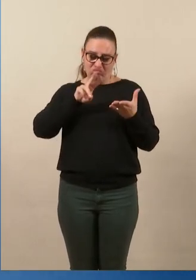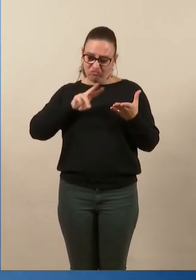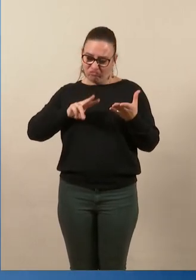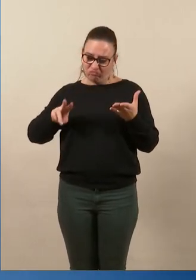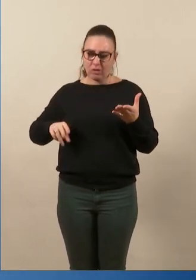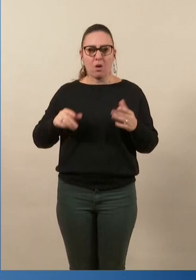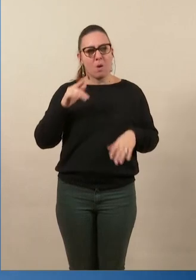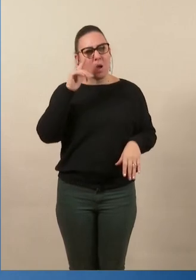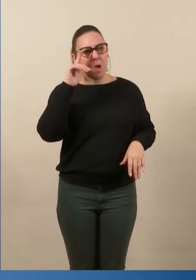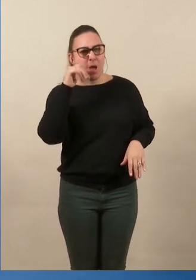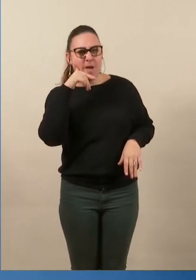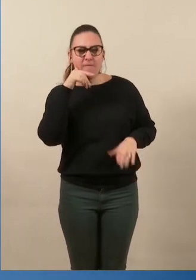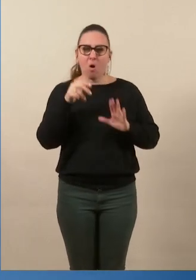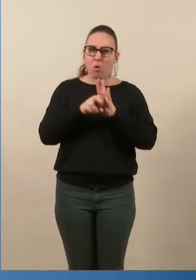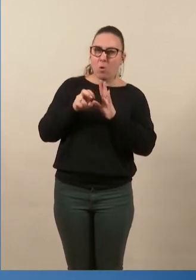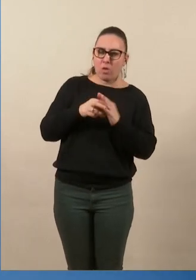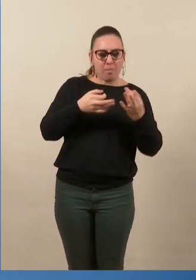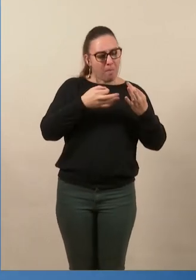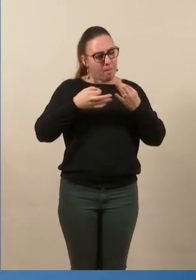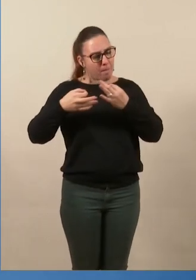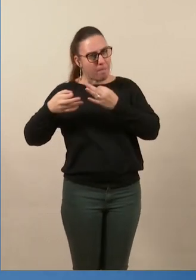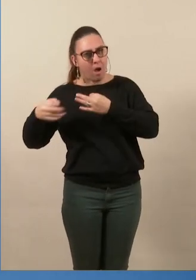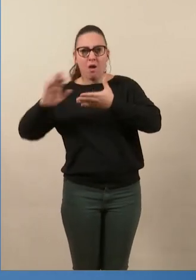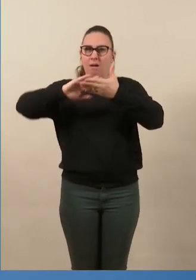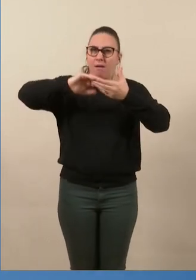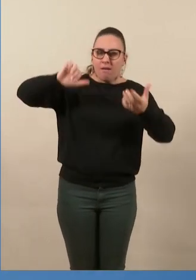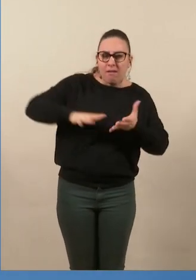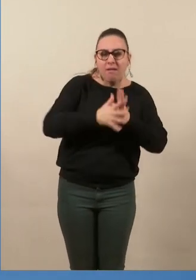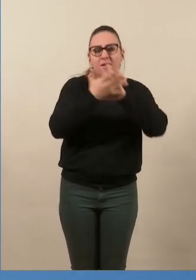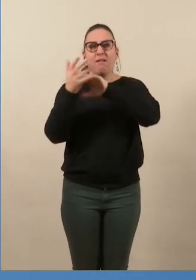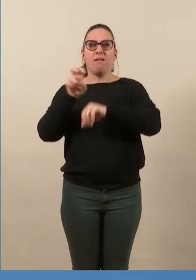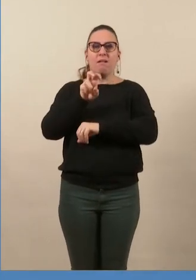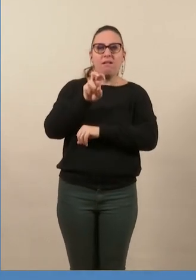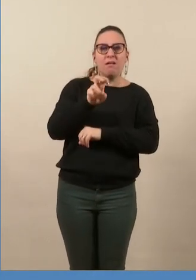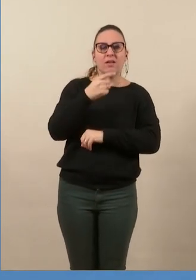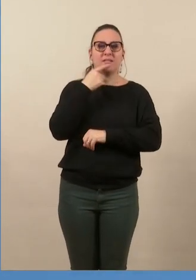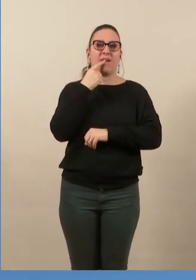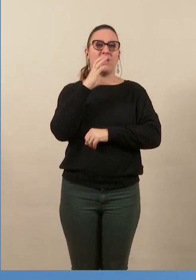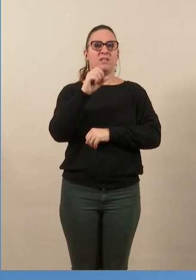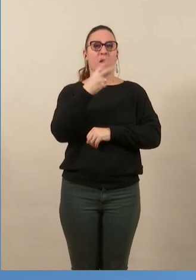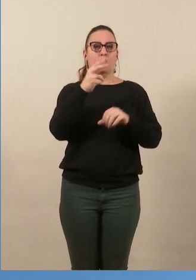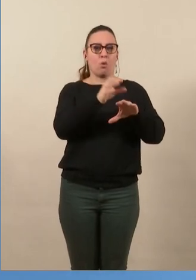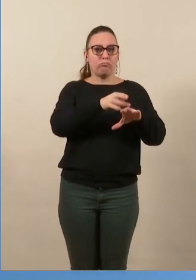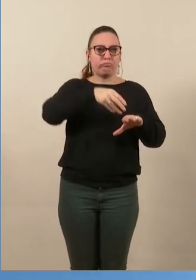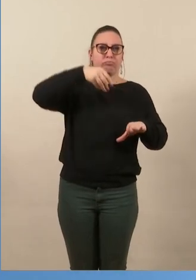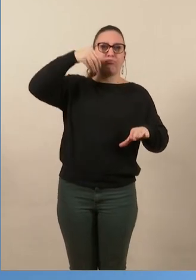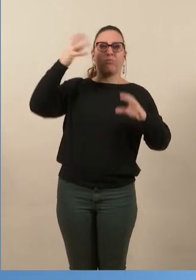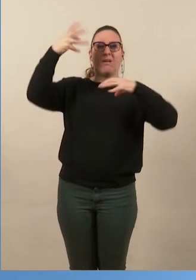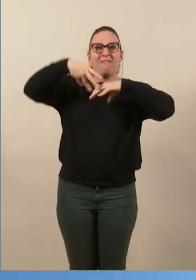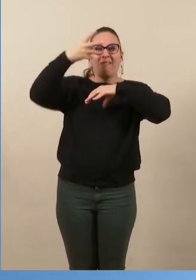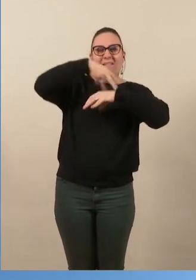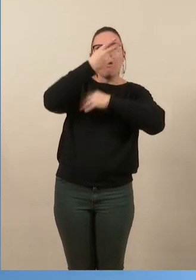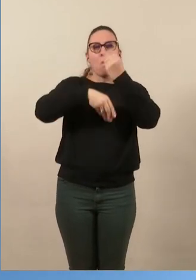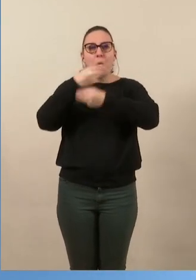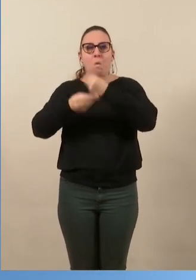efforts constant de Grenoble dans la transition écologique tant en matière d'atténuation des émissions de gaz à effet de serre que d'adaptation au